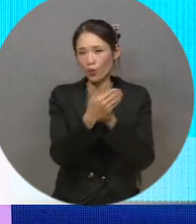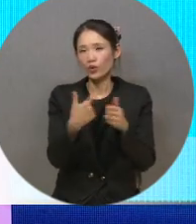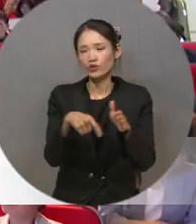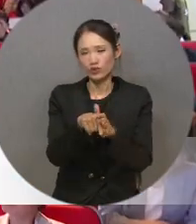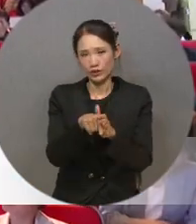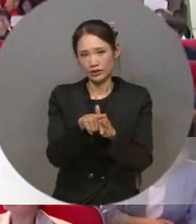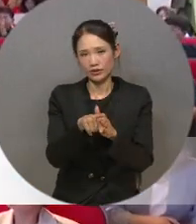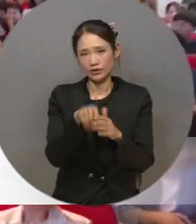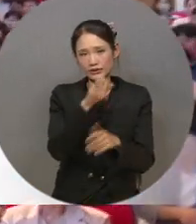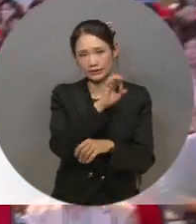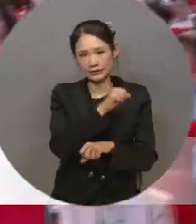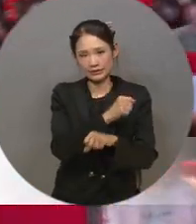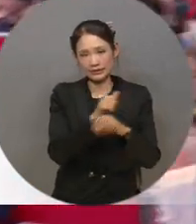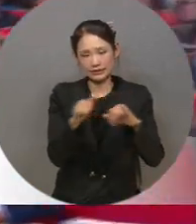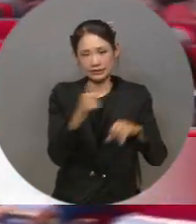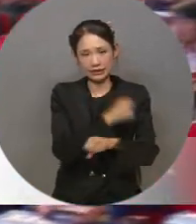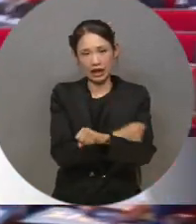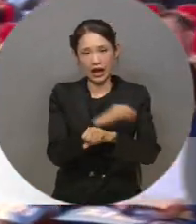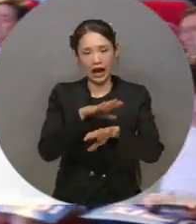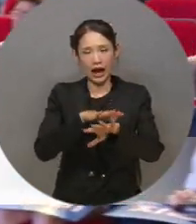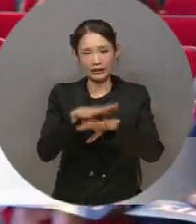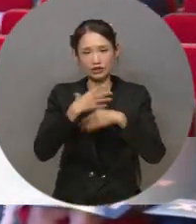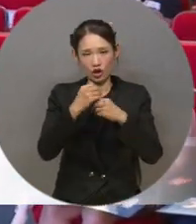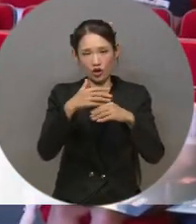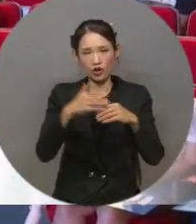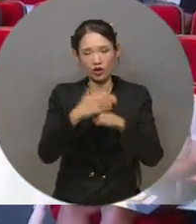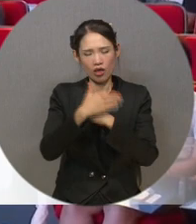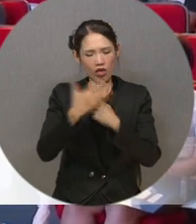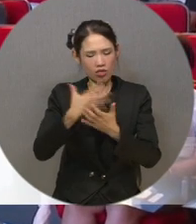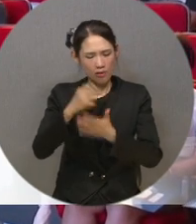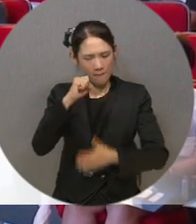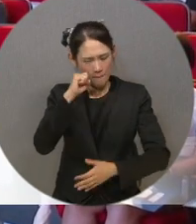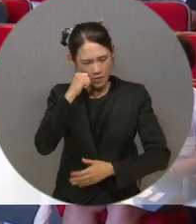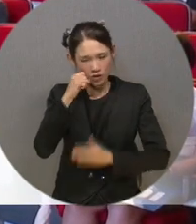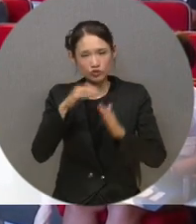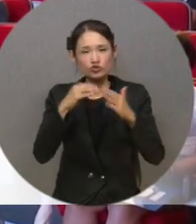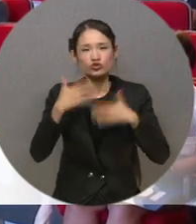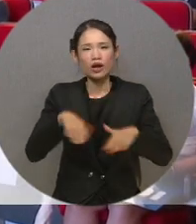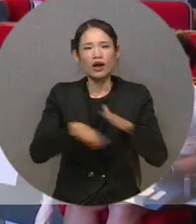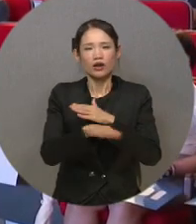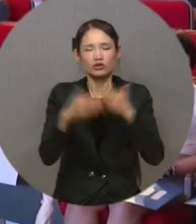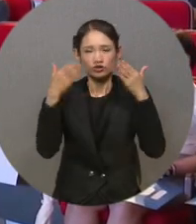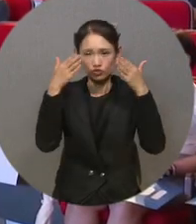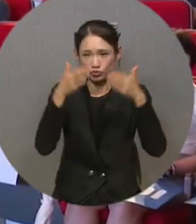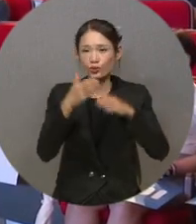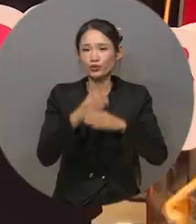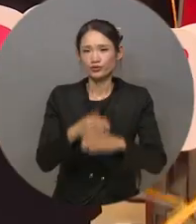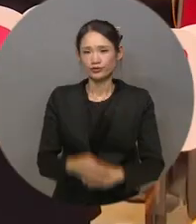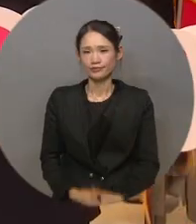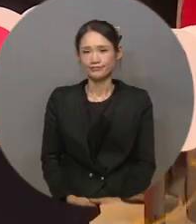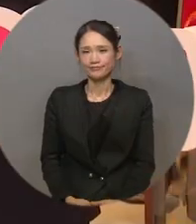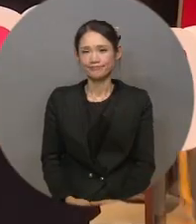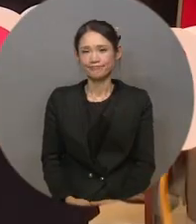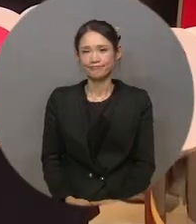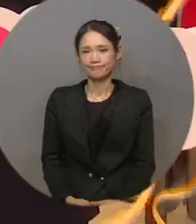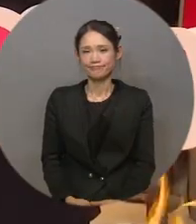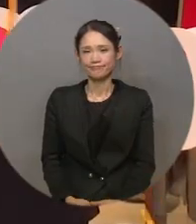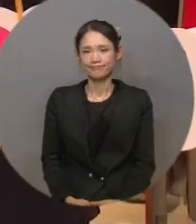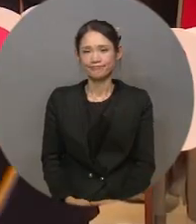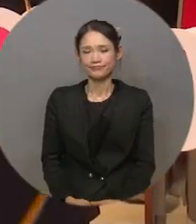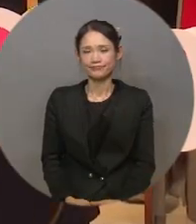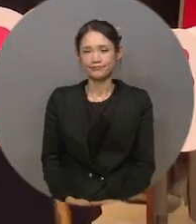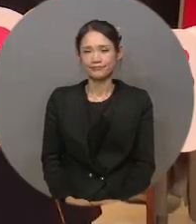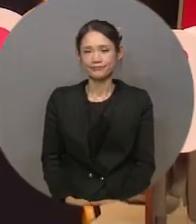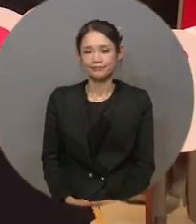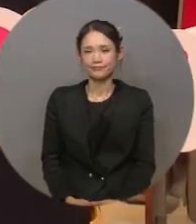구축돼 아동 학대를 방지하고 사각지대에 놓인 취약아동을 구할 수 있을지 주목됩니다. 복지TV 뉴스